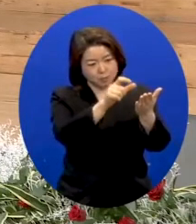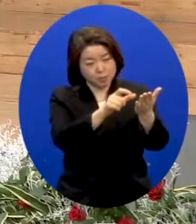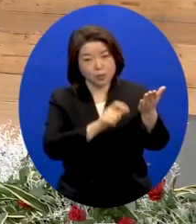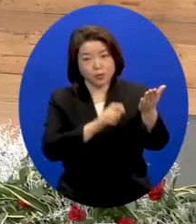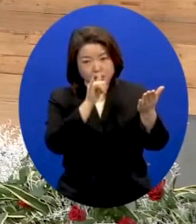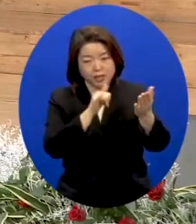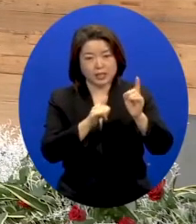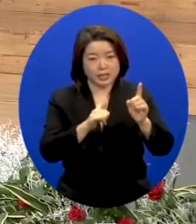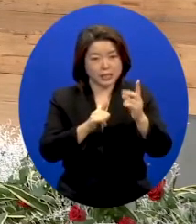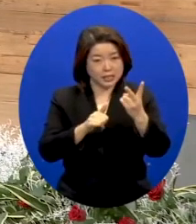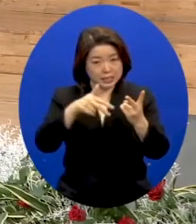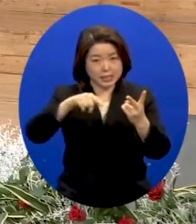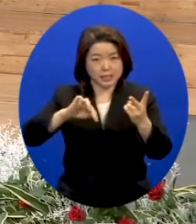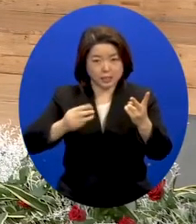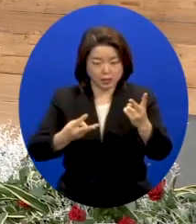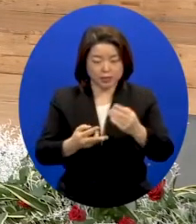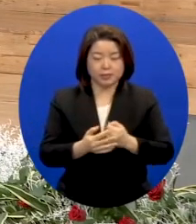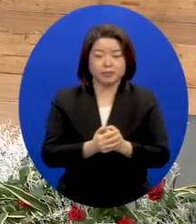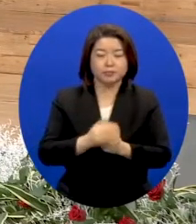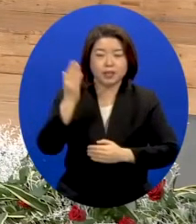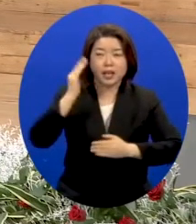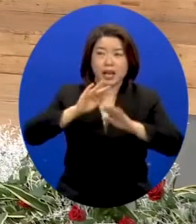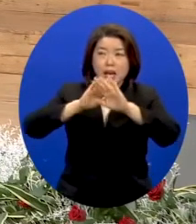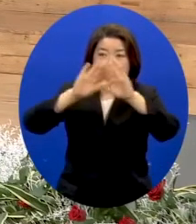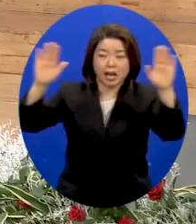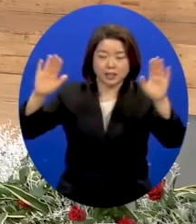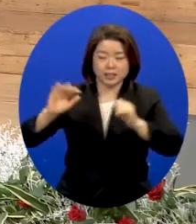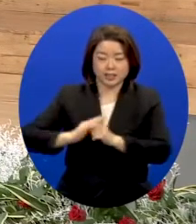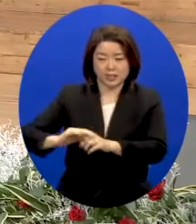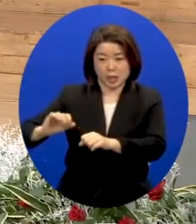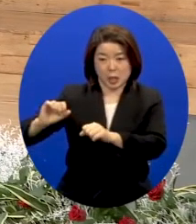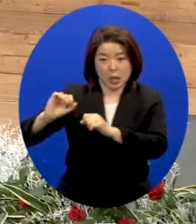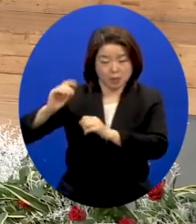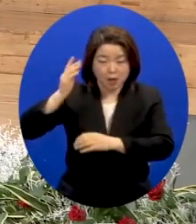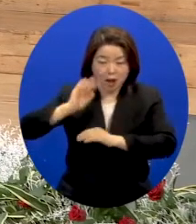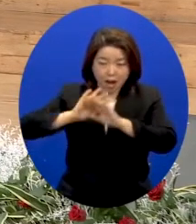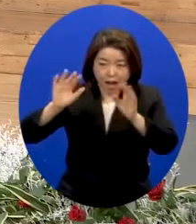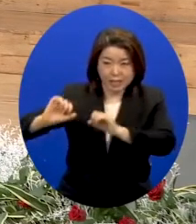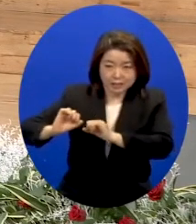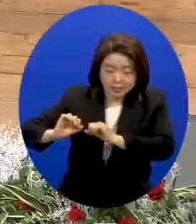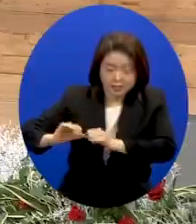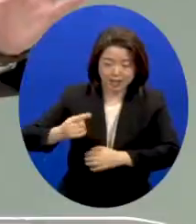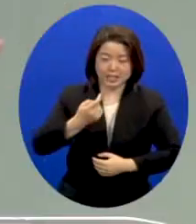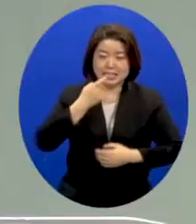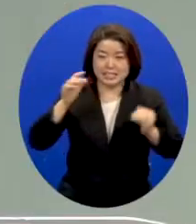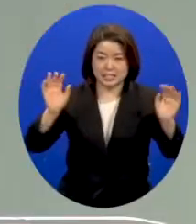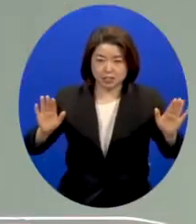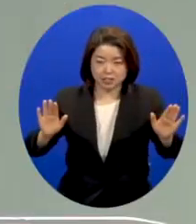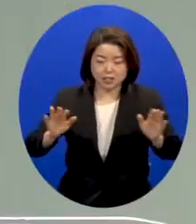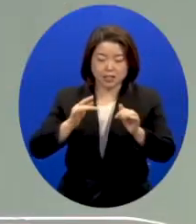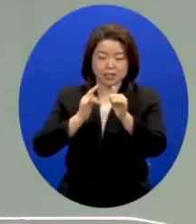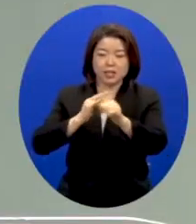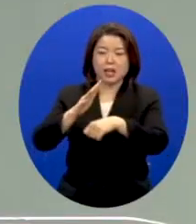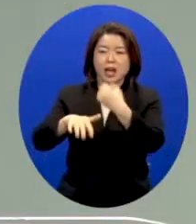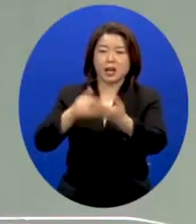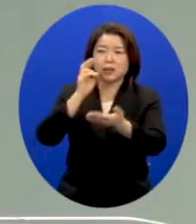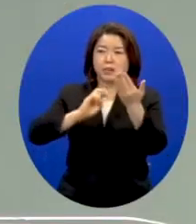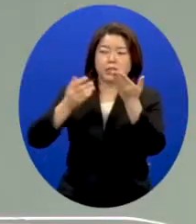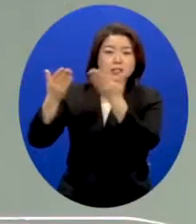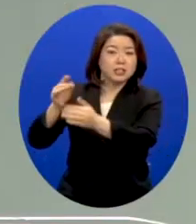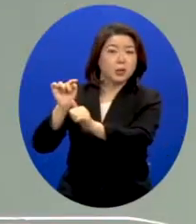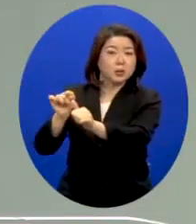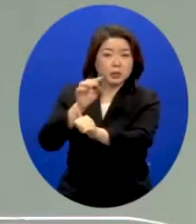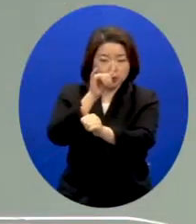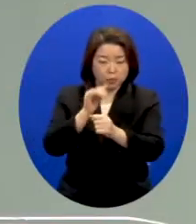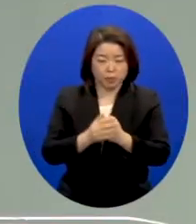절에서는 하늘에 있는 청구가 천사들에게 하나님을 찬양하라 고 합니다 3절 사전에 내려오면